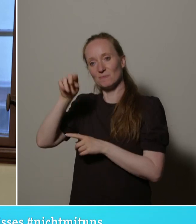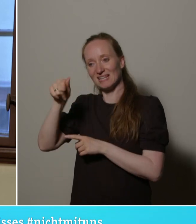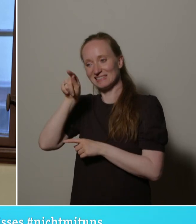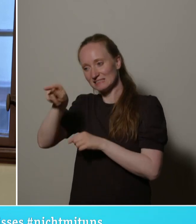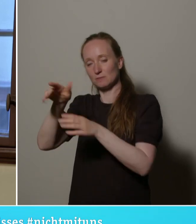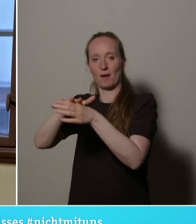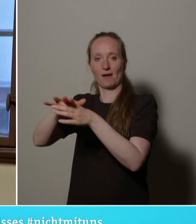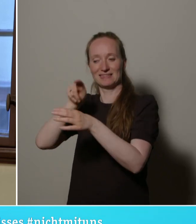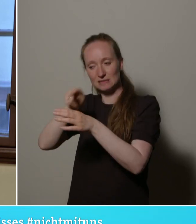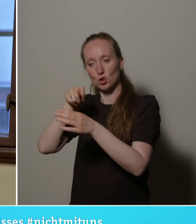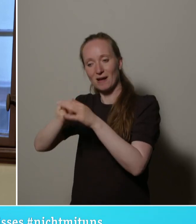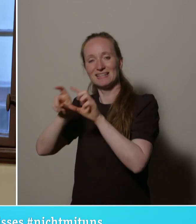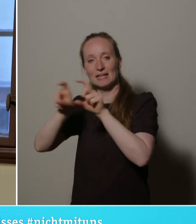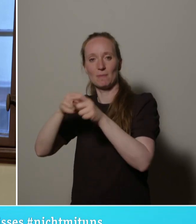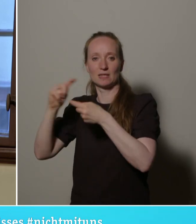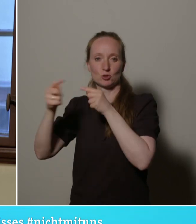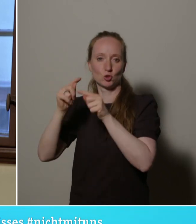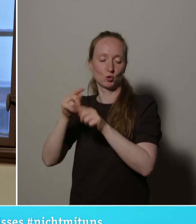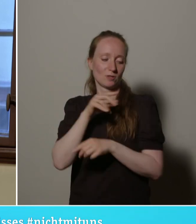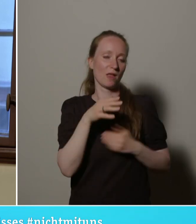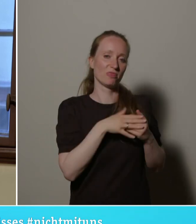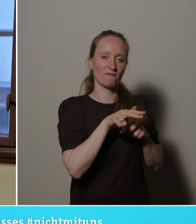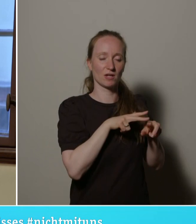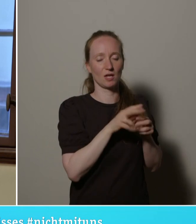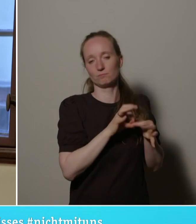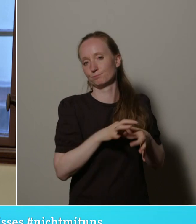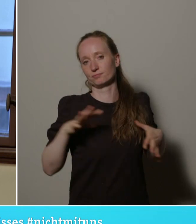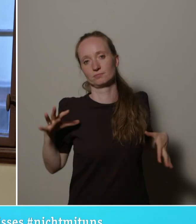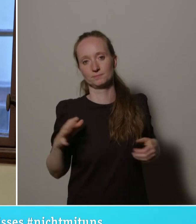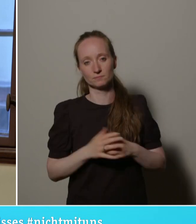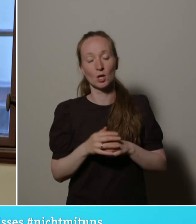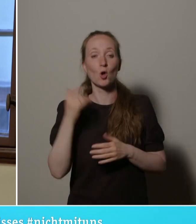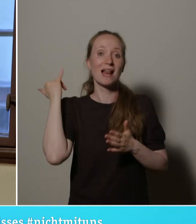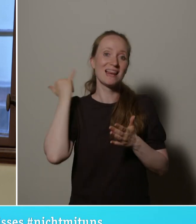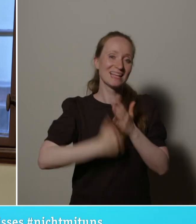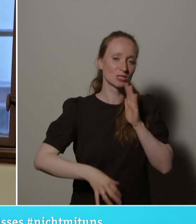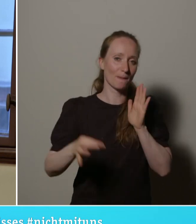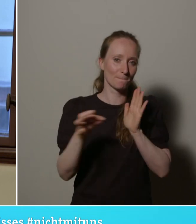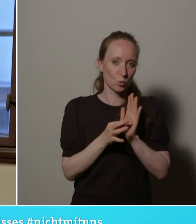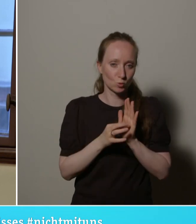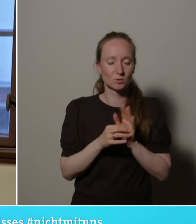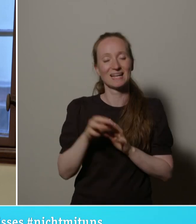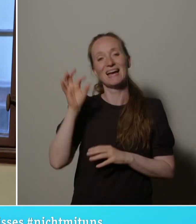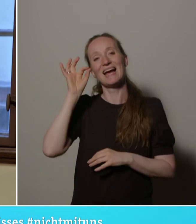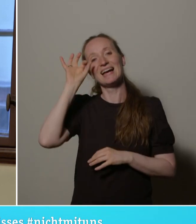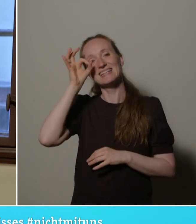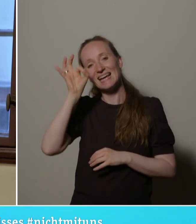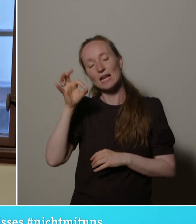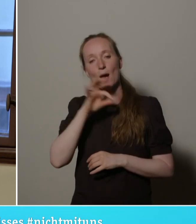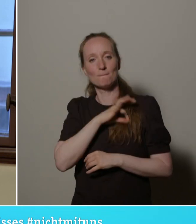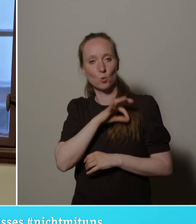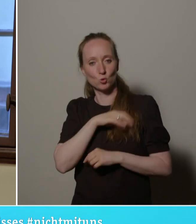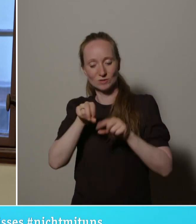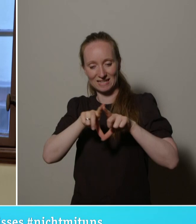zuletzt, der Antrag des Jena-Bonusticket kostet zukünftig 30 Euro. Eigentlich hatten wir in